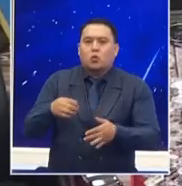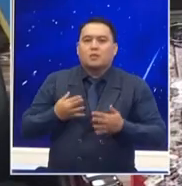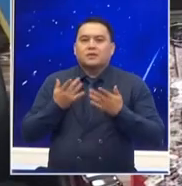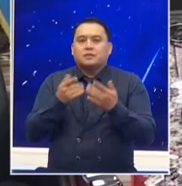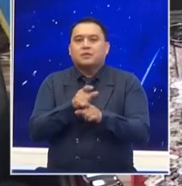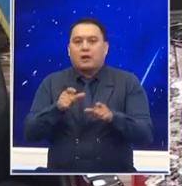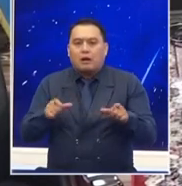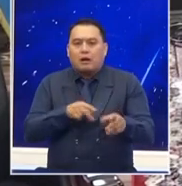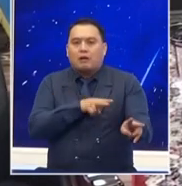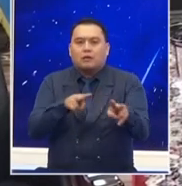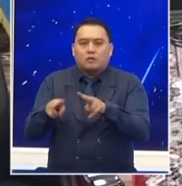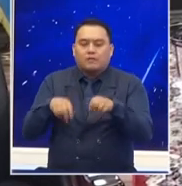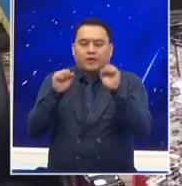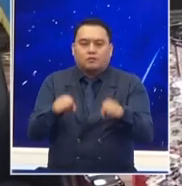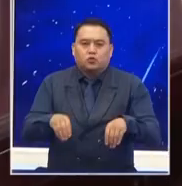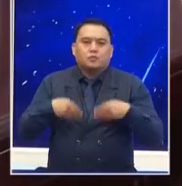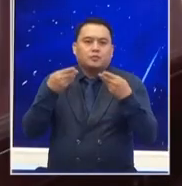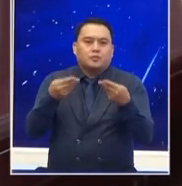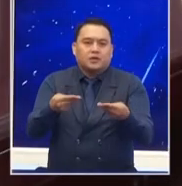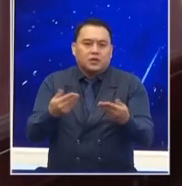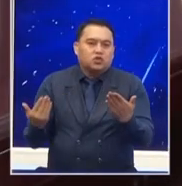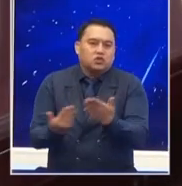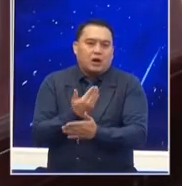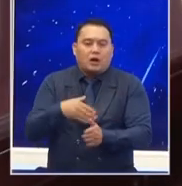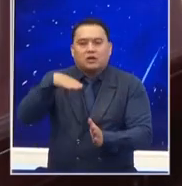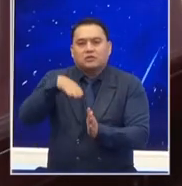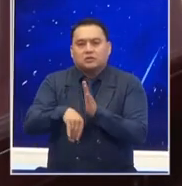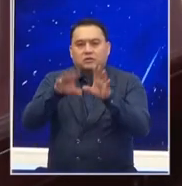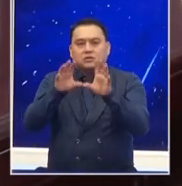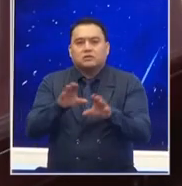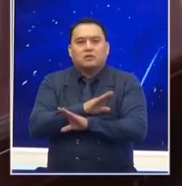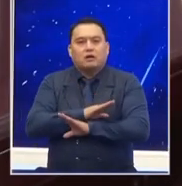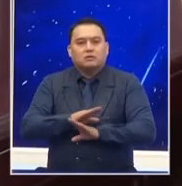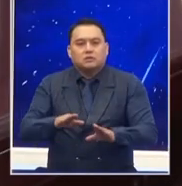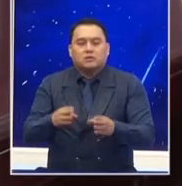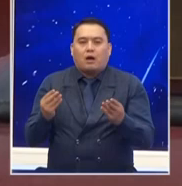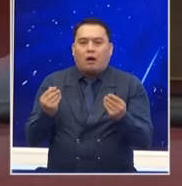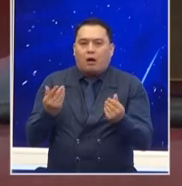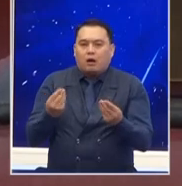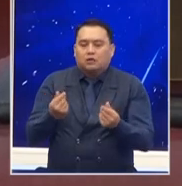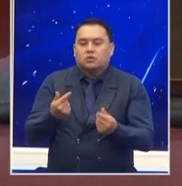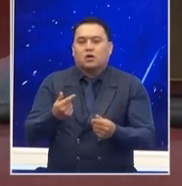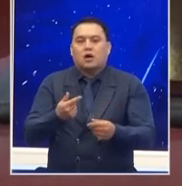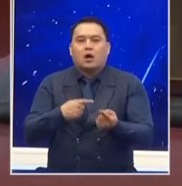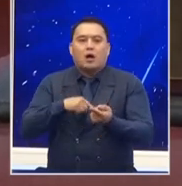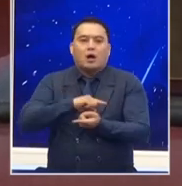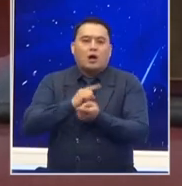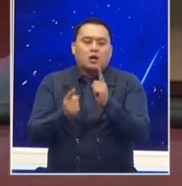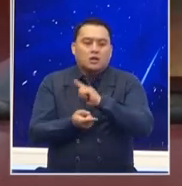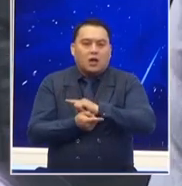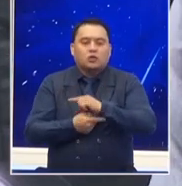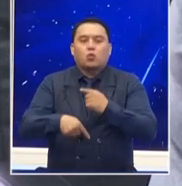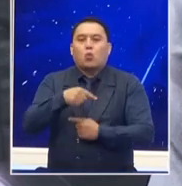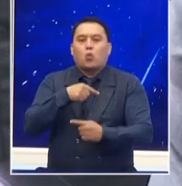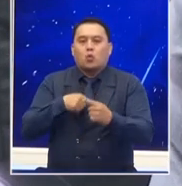аралықты қадағалауға мүмкіндік бермек. Жаңа енгізілім заңсыз қолма-қол ақшаны қолма-қол ақшаға айналдыру көлемін